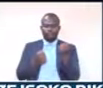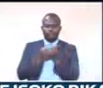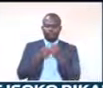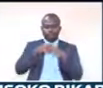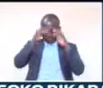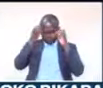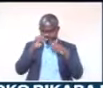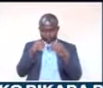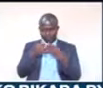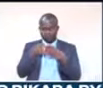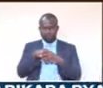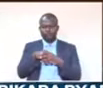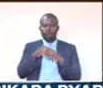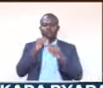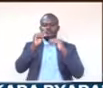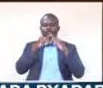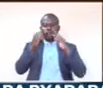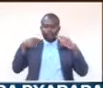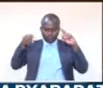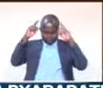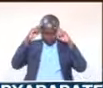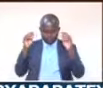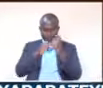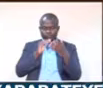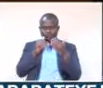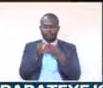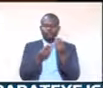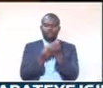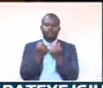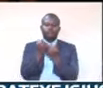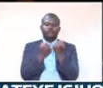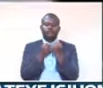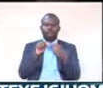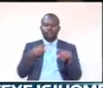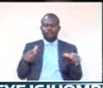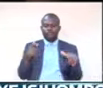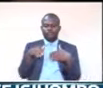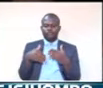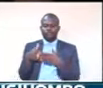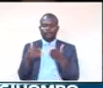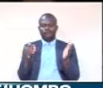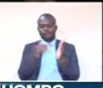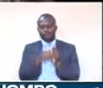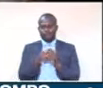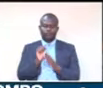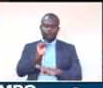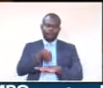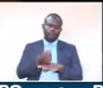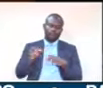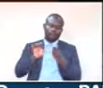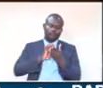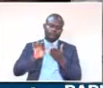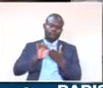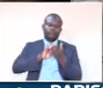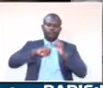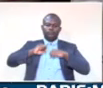burezi mu rwego rwa kaminuza, ndetse n'ubutwererane mu birebana n'ubutaka. Hakaba kandi hashyizwe umukono ku